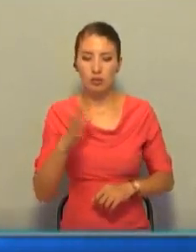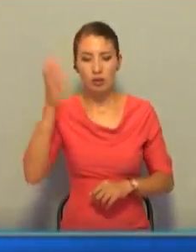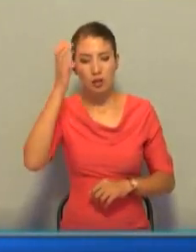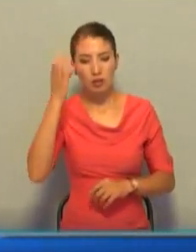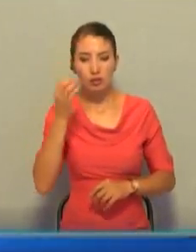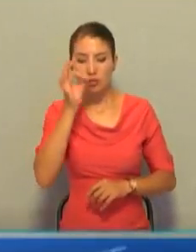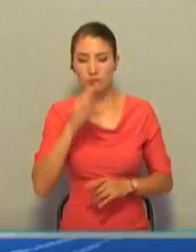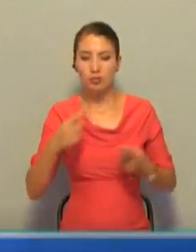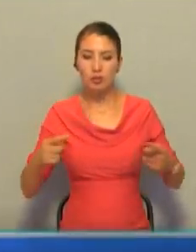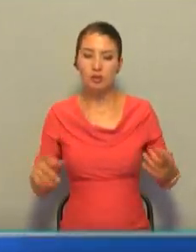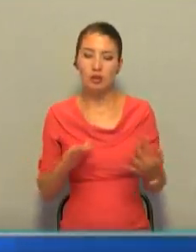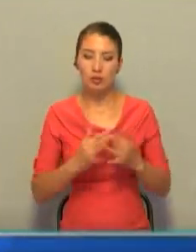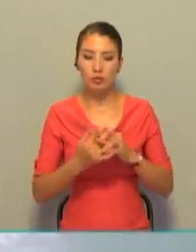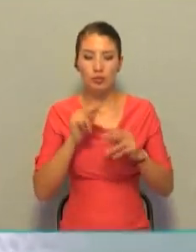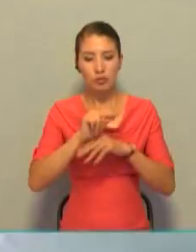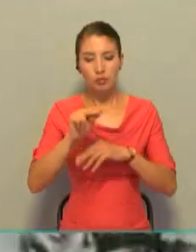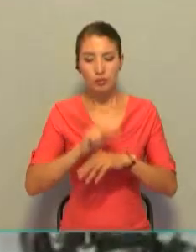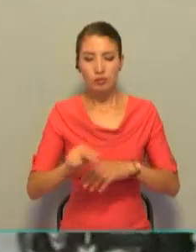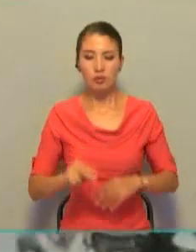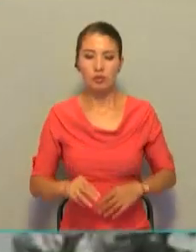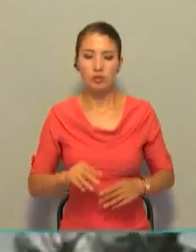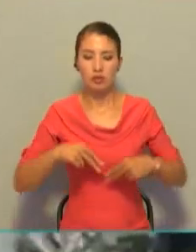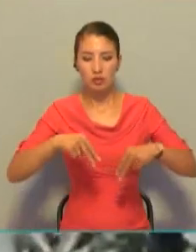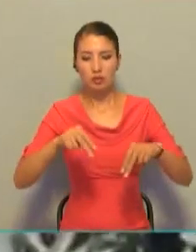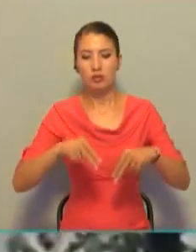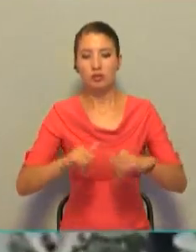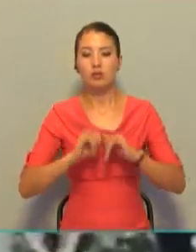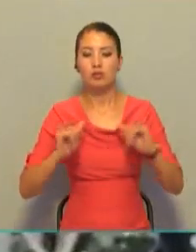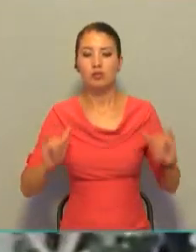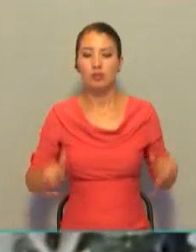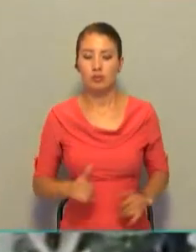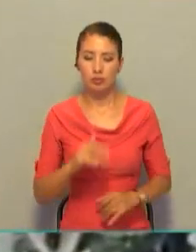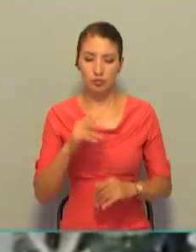тәжірибені басқа да ауданның диқандарына үйретіп, егістік алқабын кеңейтуді көздеп отыр.